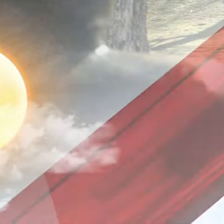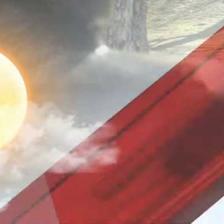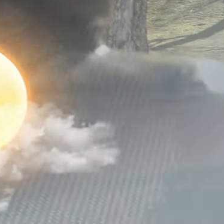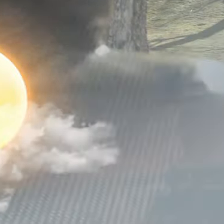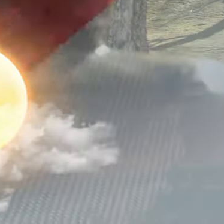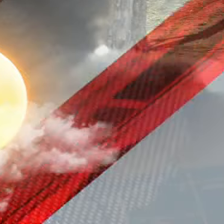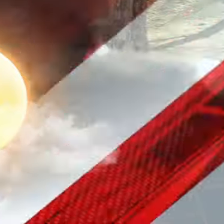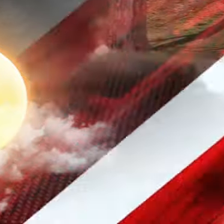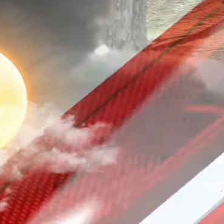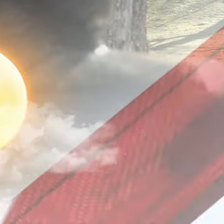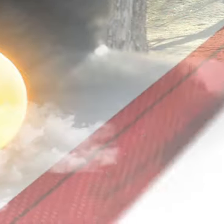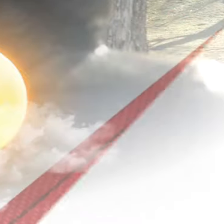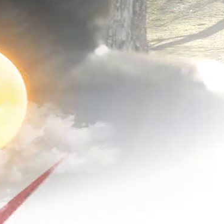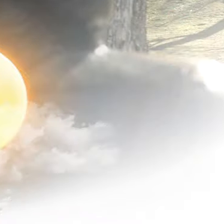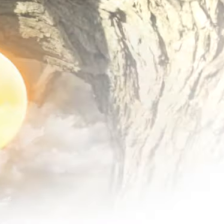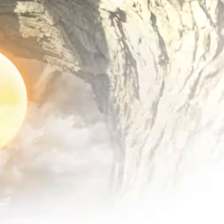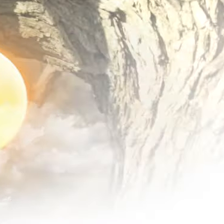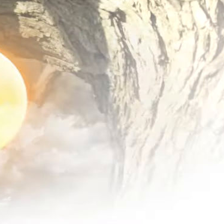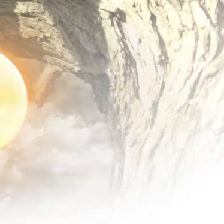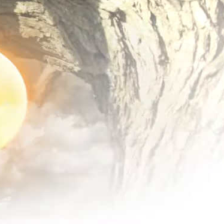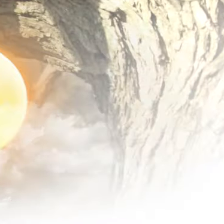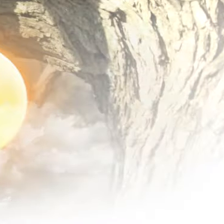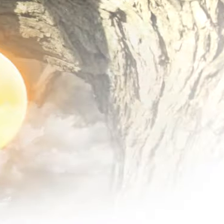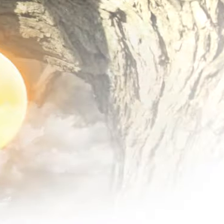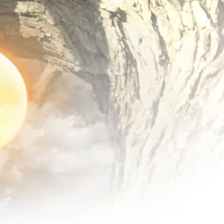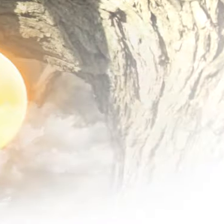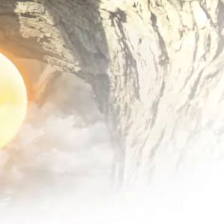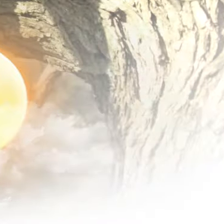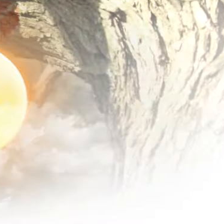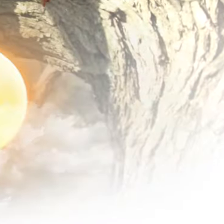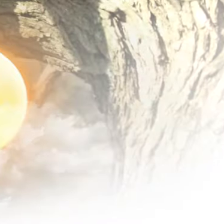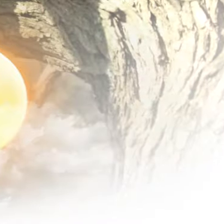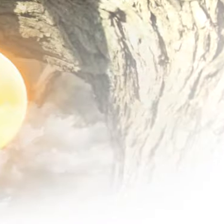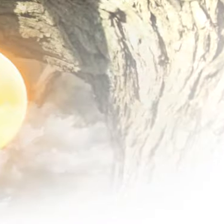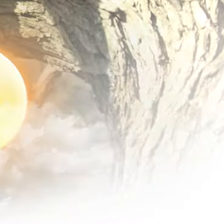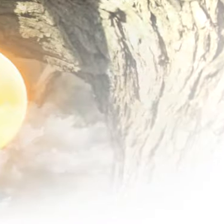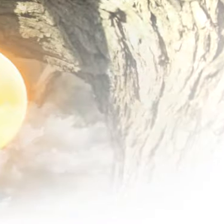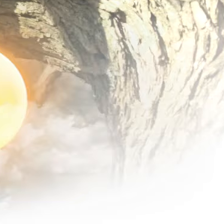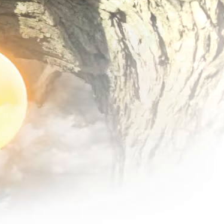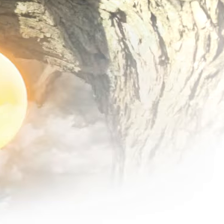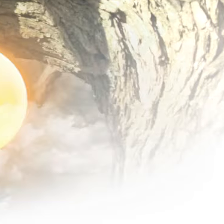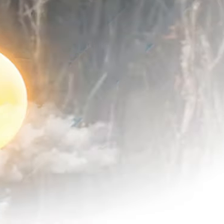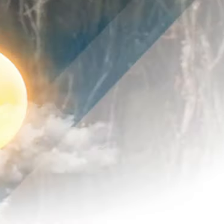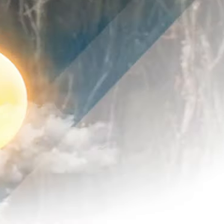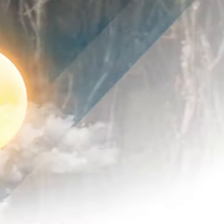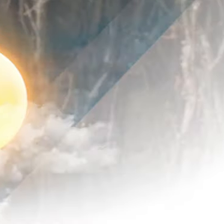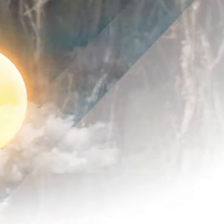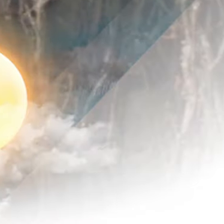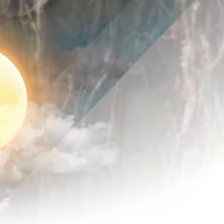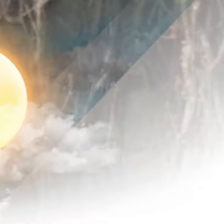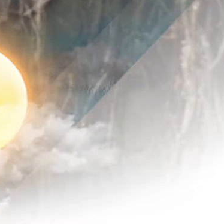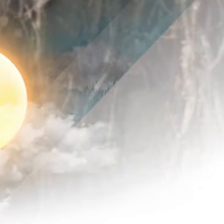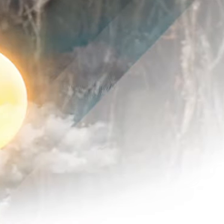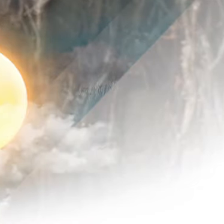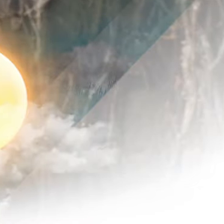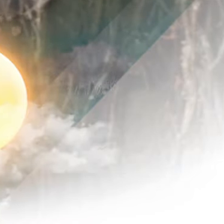днём і да плюс 8 вечарам. Малавоблачна, без ападкаў. Вецер паўночна-заходні, яго хуткасць